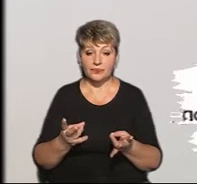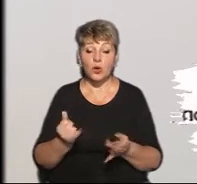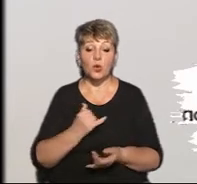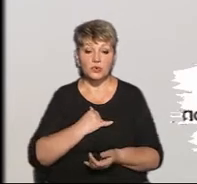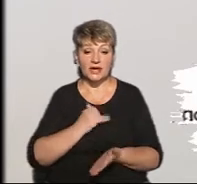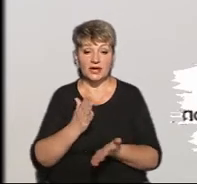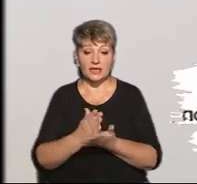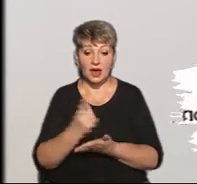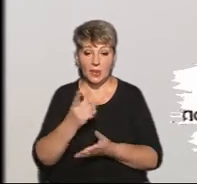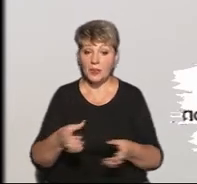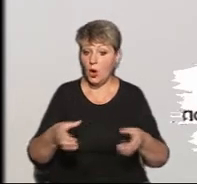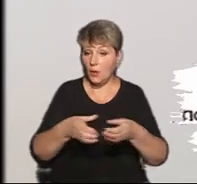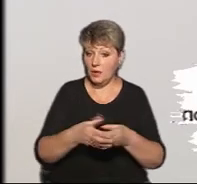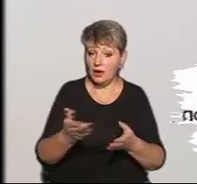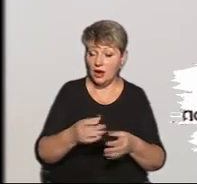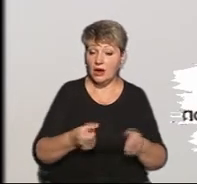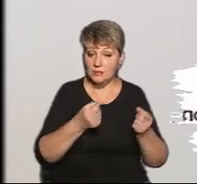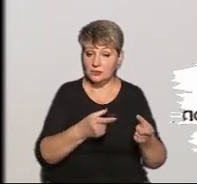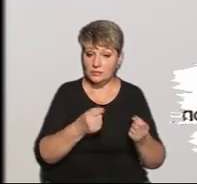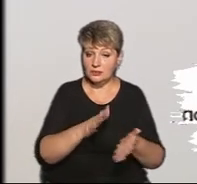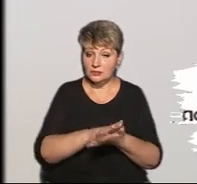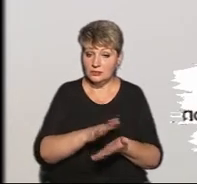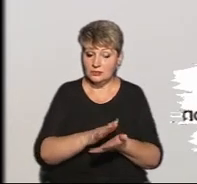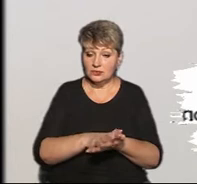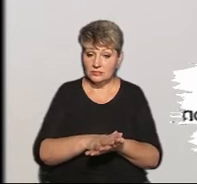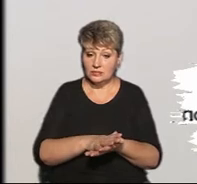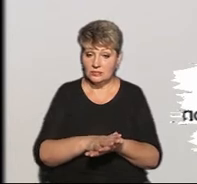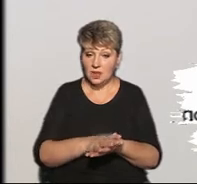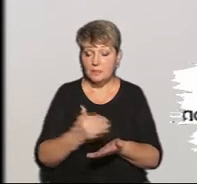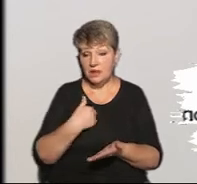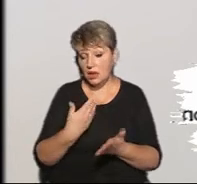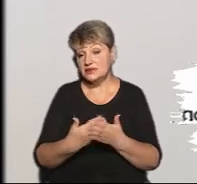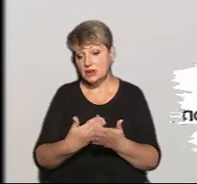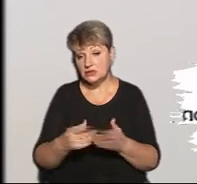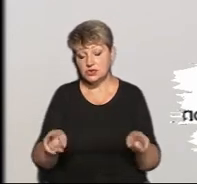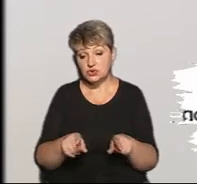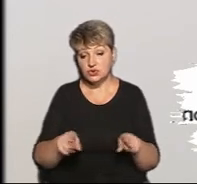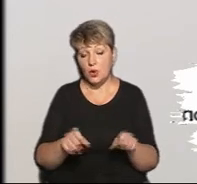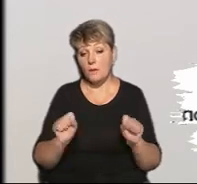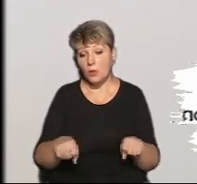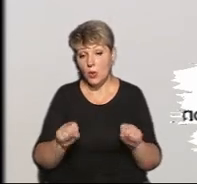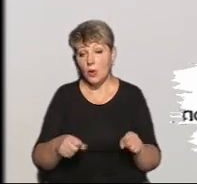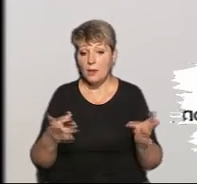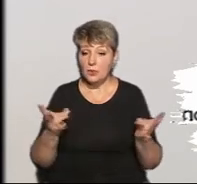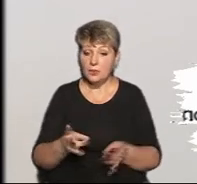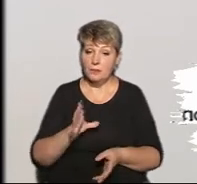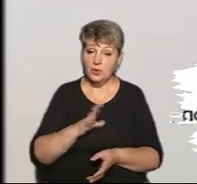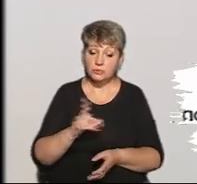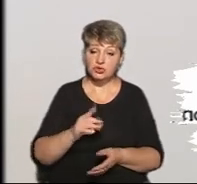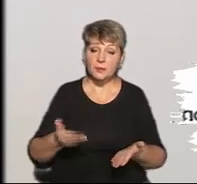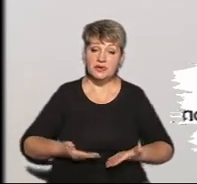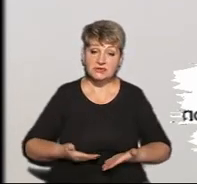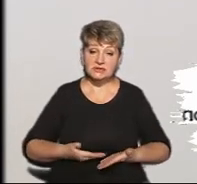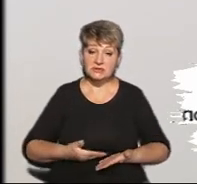У нас є одна компанія, яка вивозить сміття, «Умвельт». Мені здається, що, можливо, потрібно було, щоб